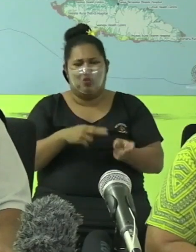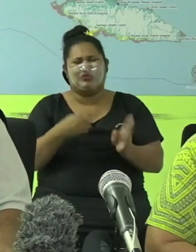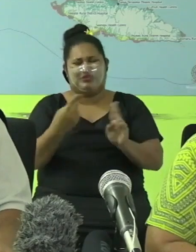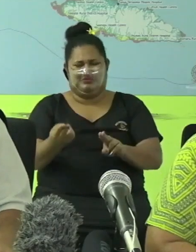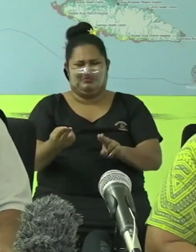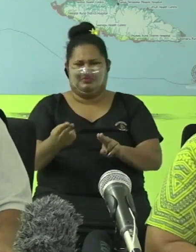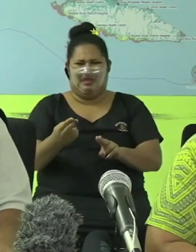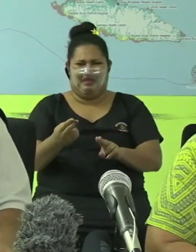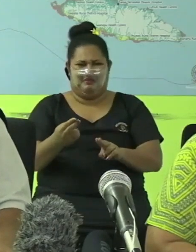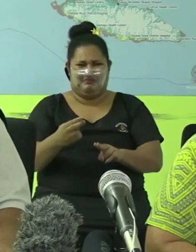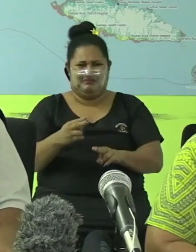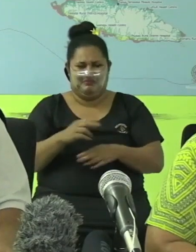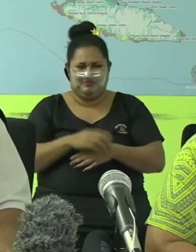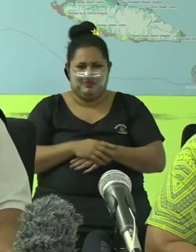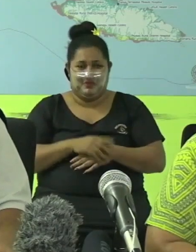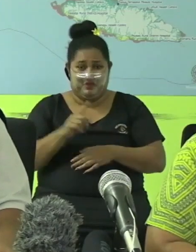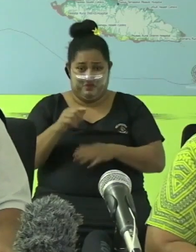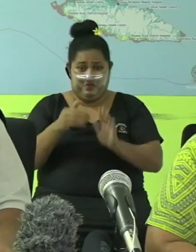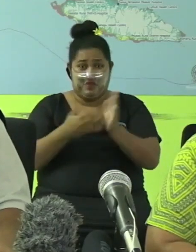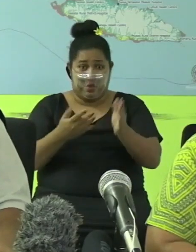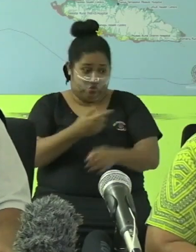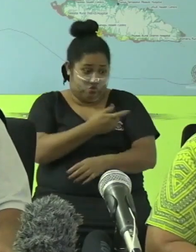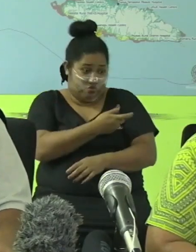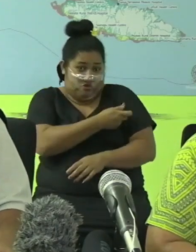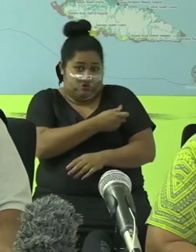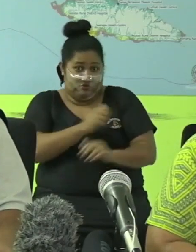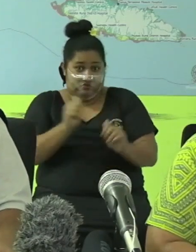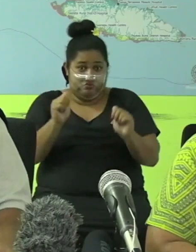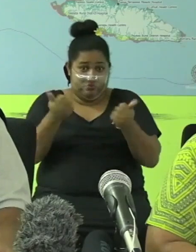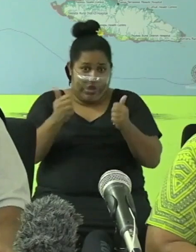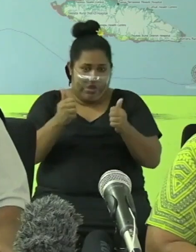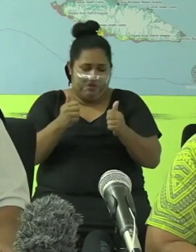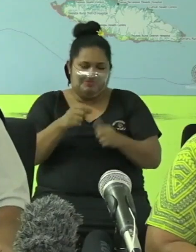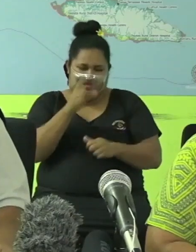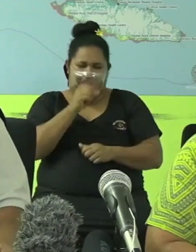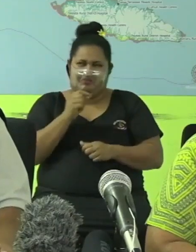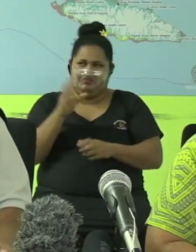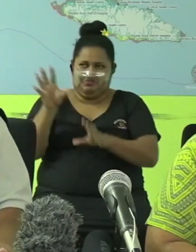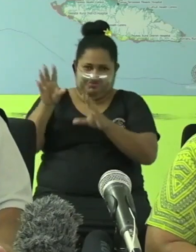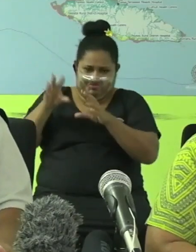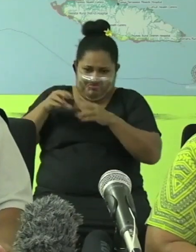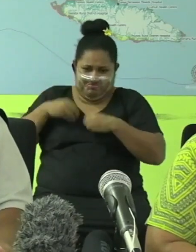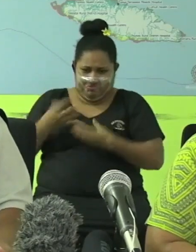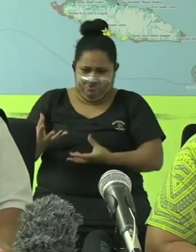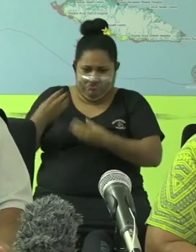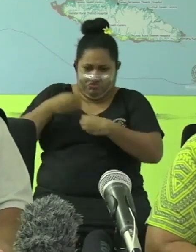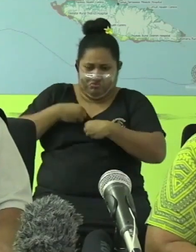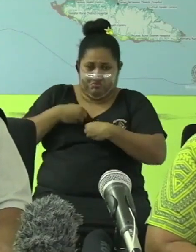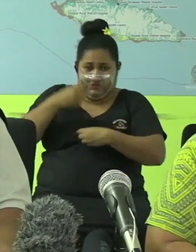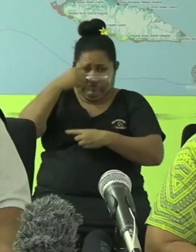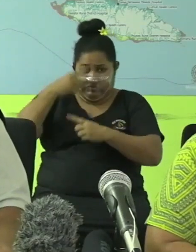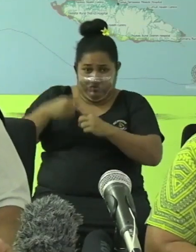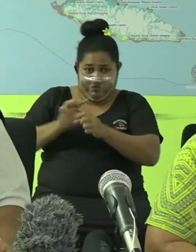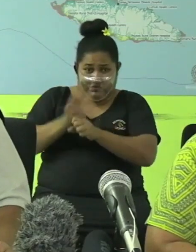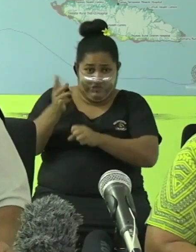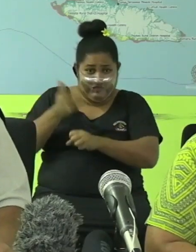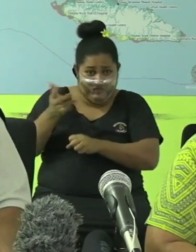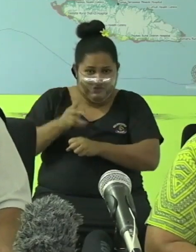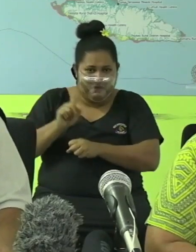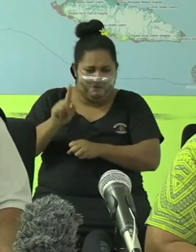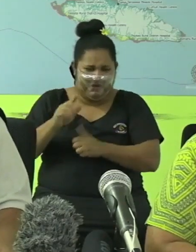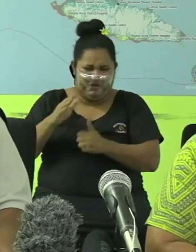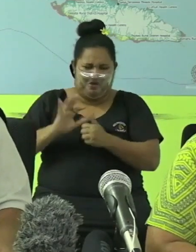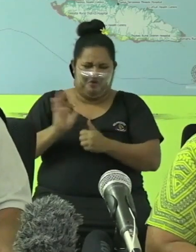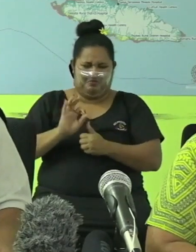pe i teimi nei taluna i tui pui ia whapena foi la se langona le iai ia se